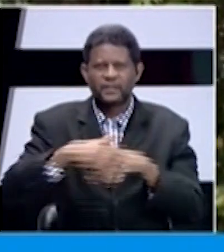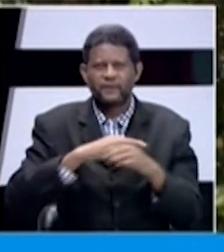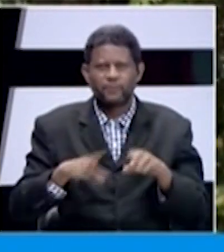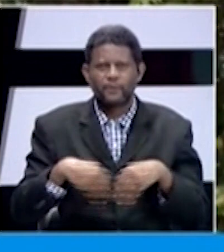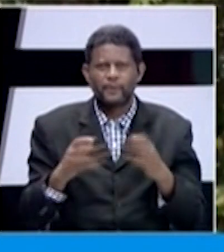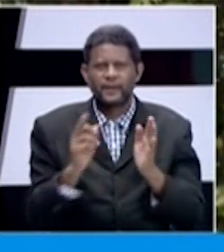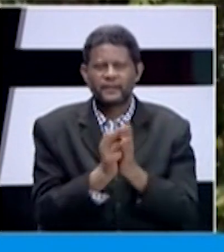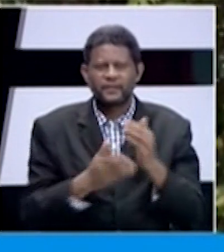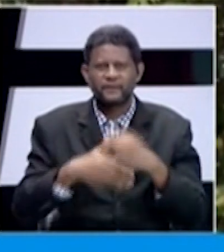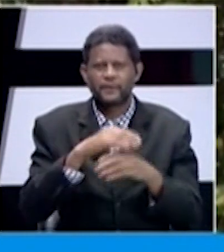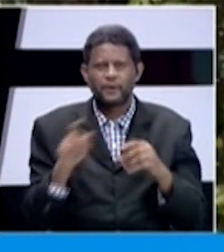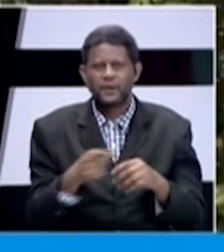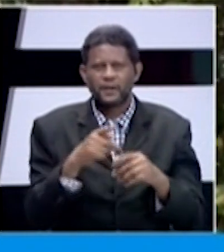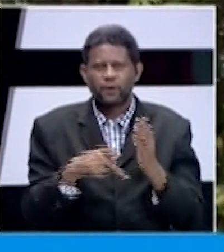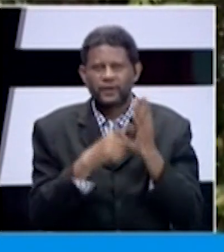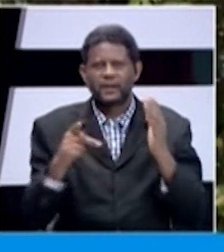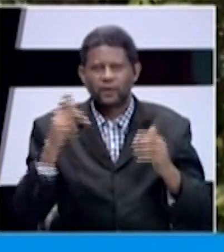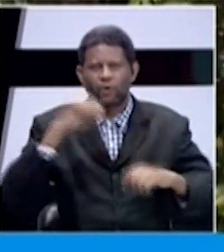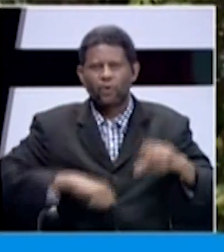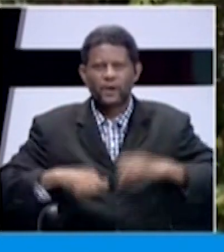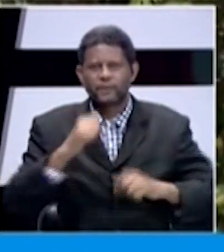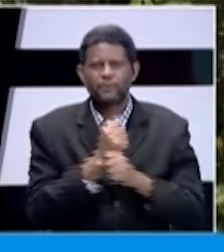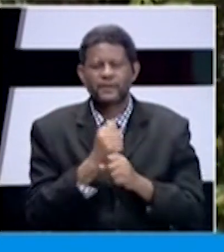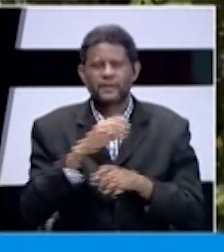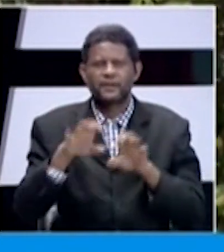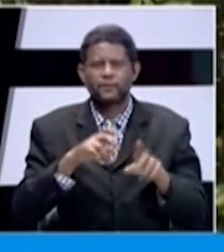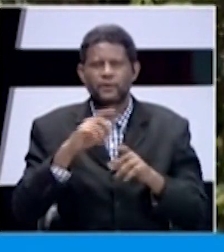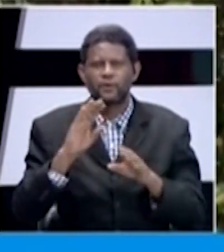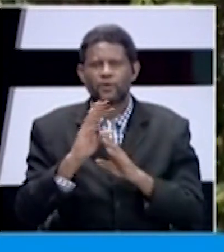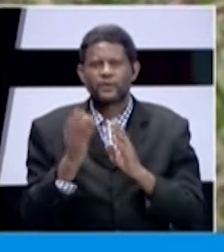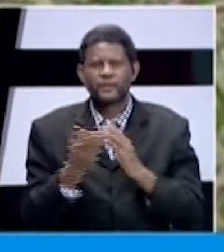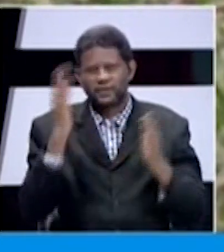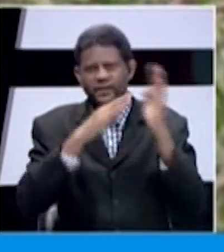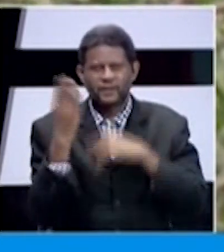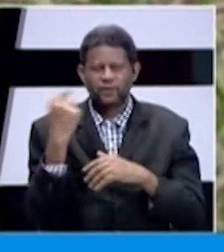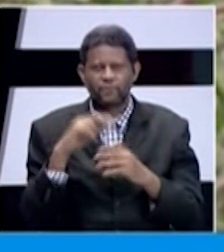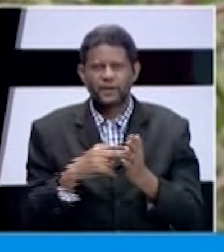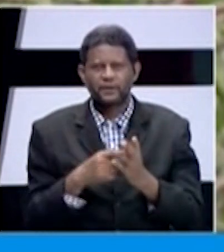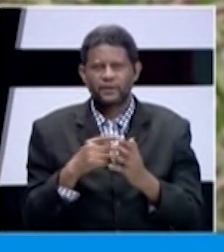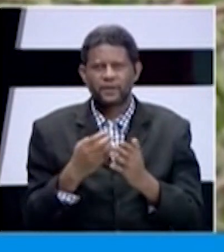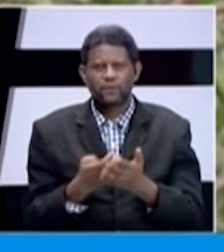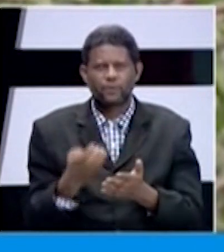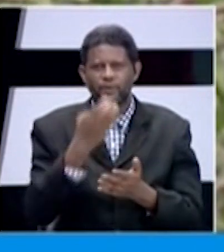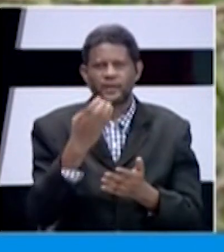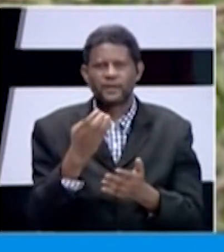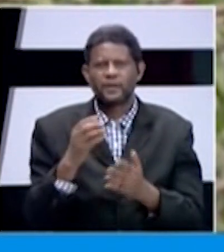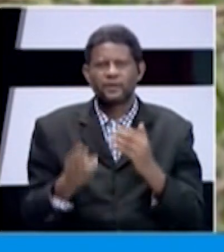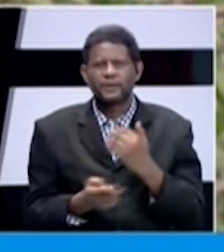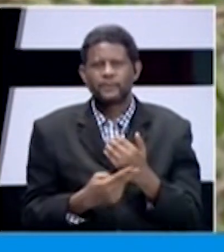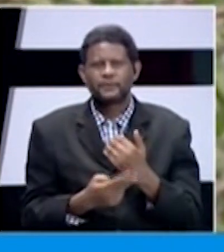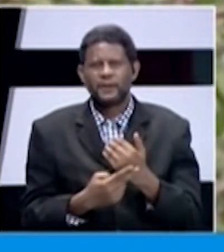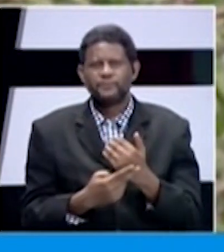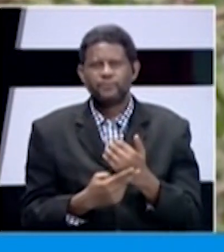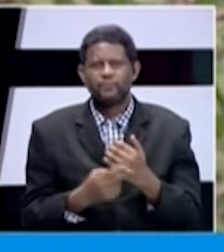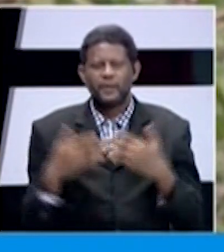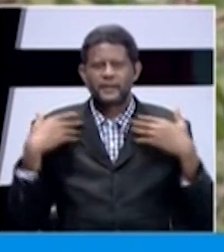بنهاقة بوليتيكا وي أشاد رات نمسرحون. استخير اللو عبي سأجر نير مالتي. هذا بإيكونوميكالي بقطابة.